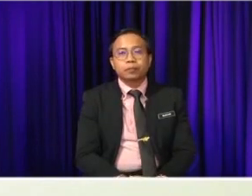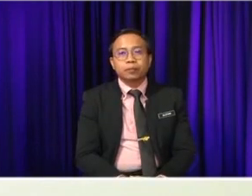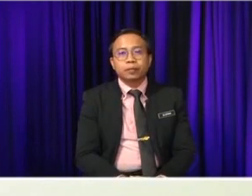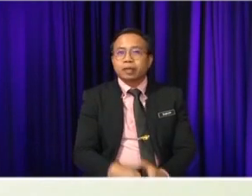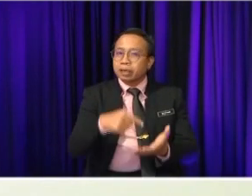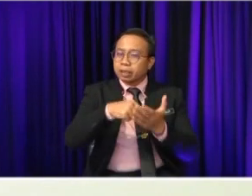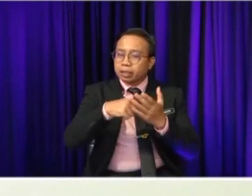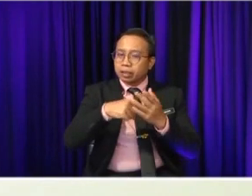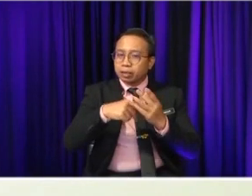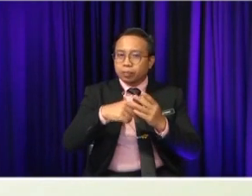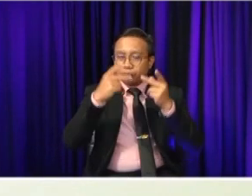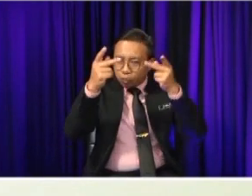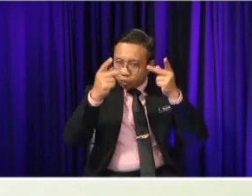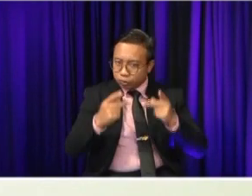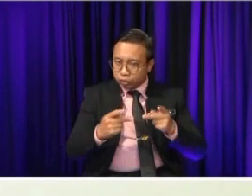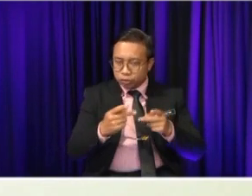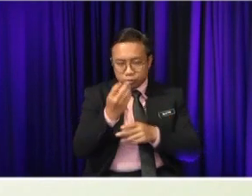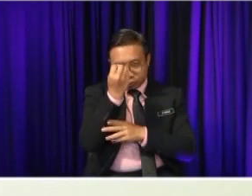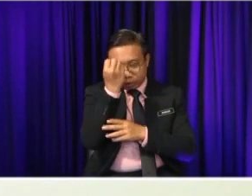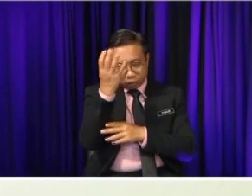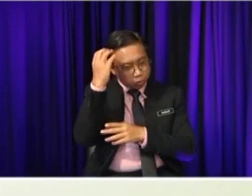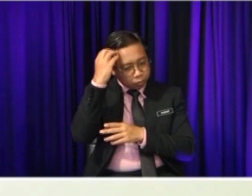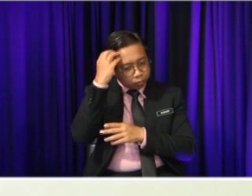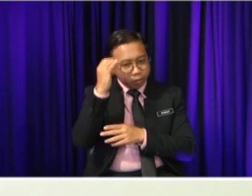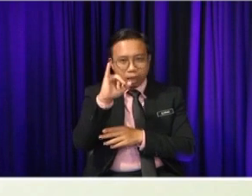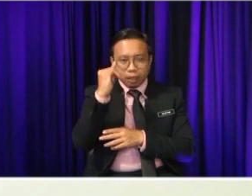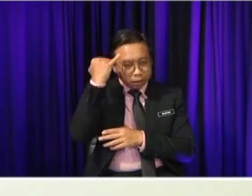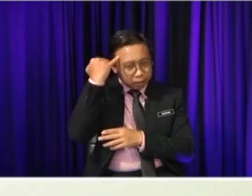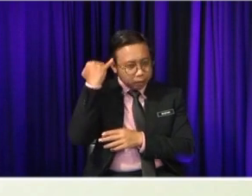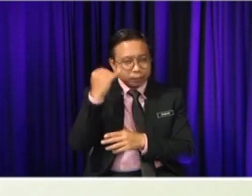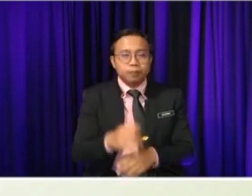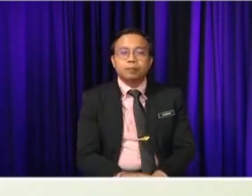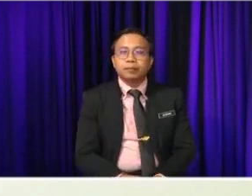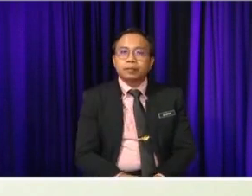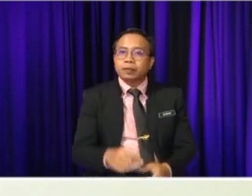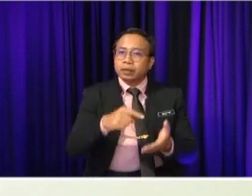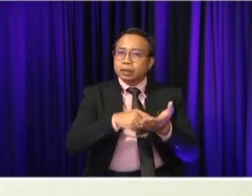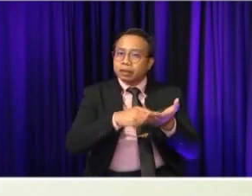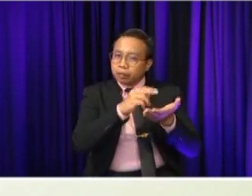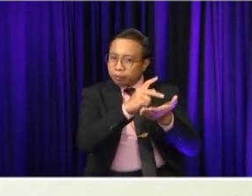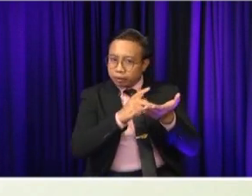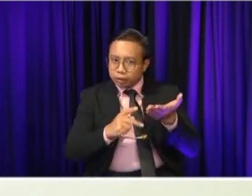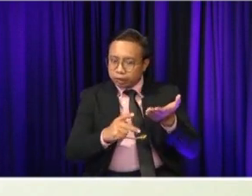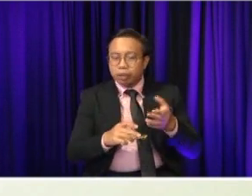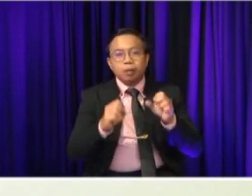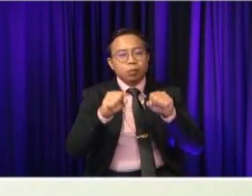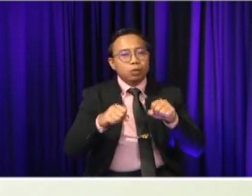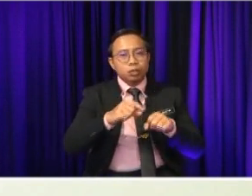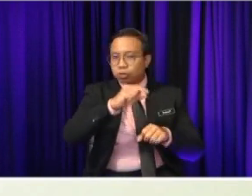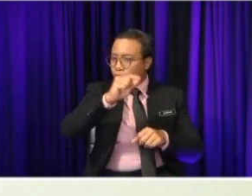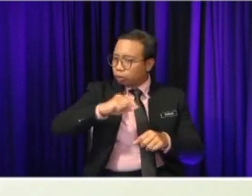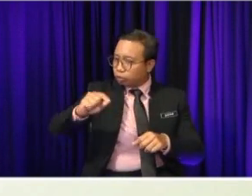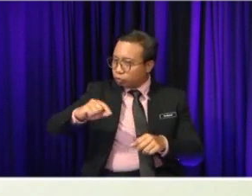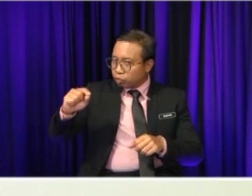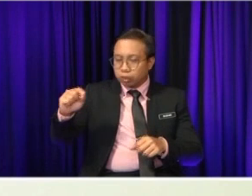proses pengolahan brainstorming idea oke Ya ini Foto nih foto pemikiran ini maksudnya kita boleh contoh